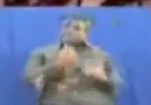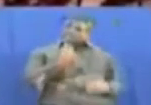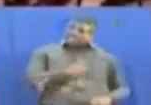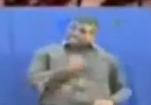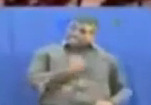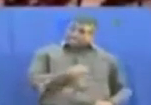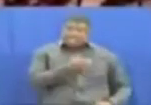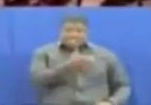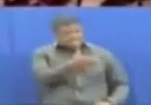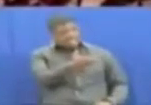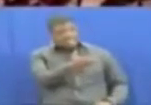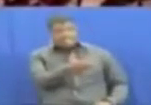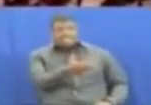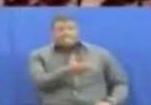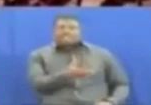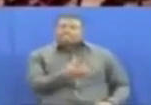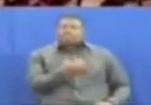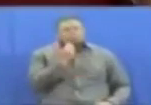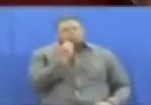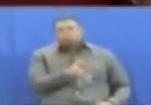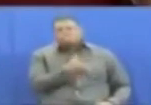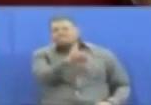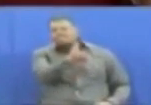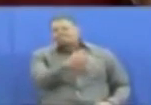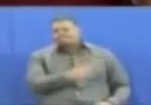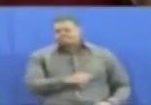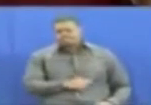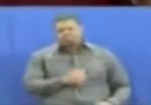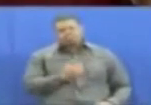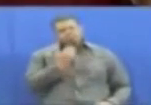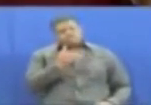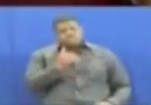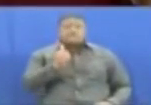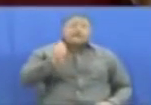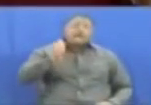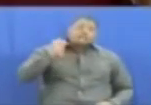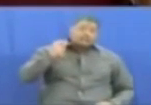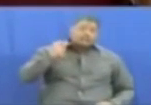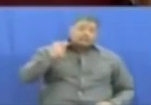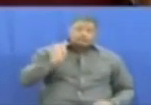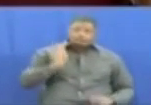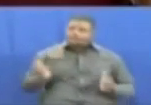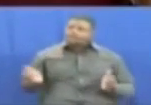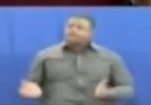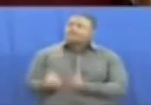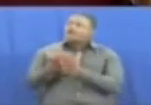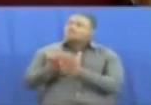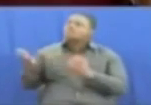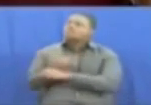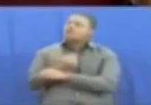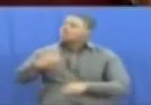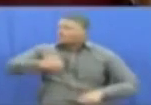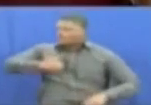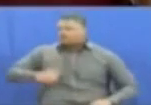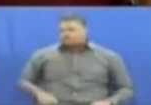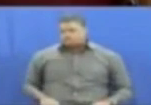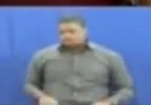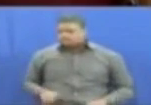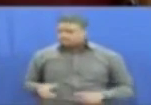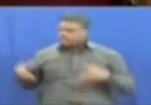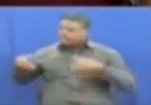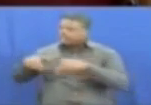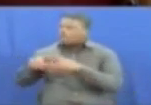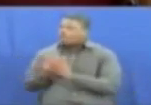mheshimiwa spika, hili swala ni muhimu. Jana nilipata bahati ya kuwa pamoja na wewe kwenye kikao